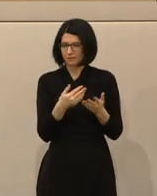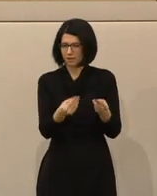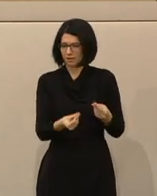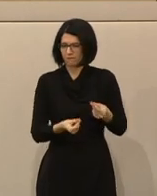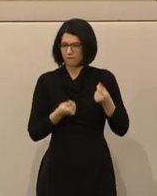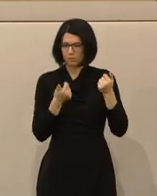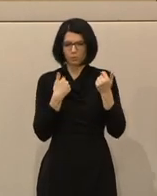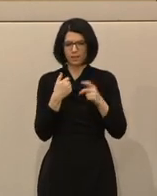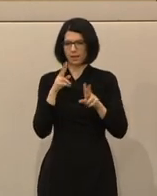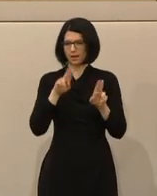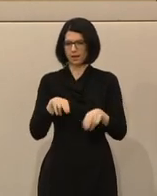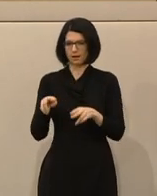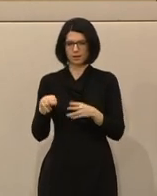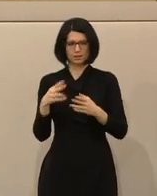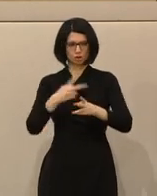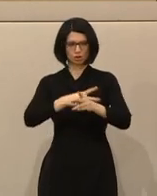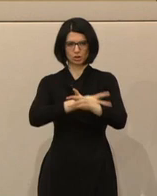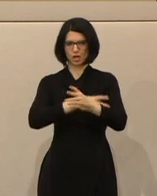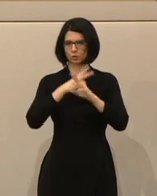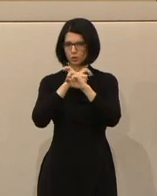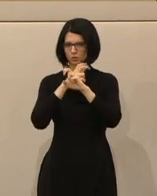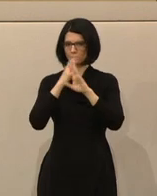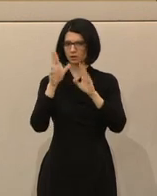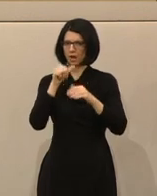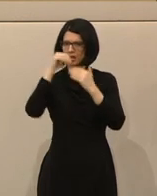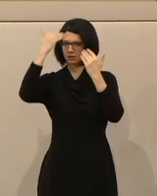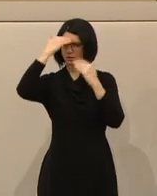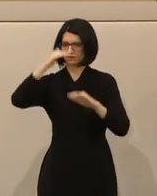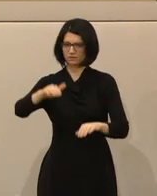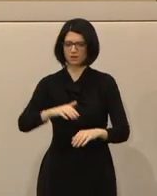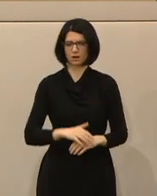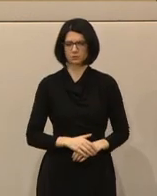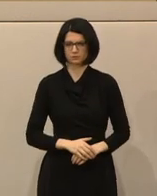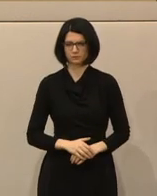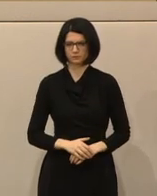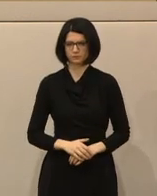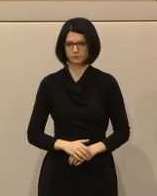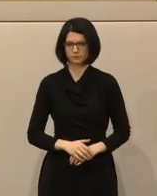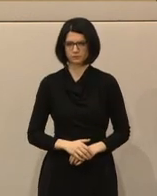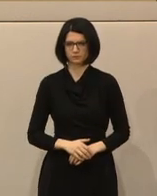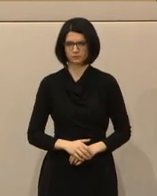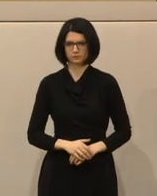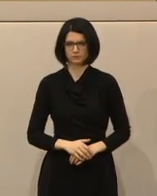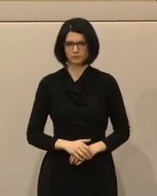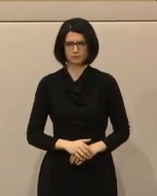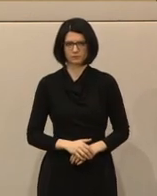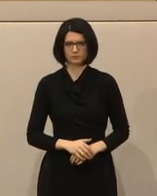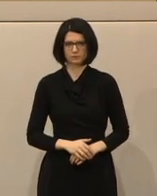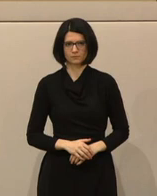in Österreich kann man nicht mehr vertrauen. Und